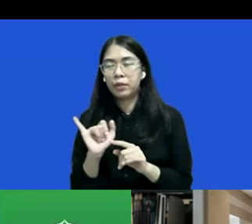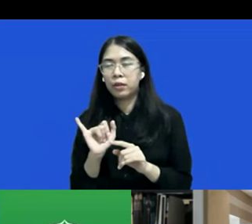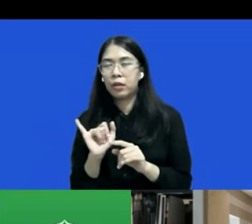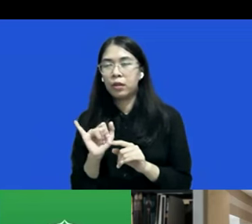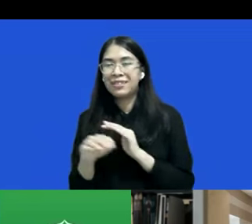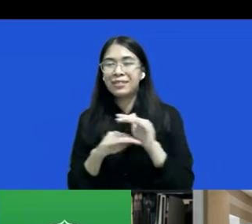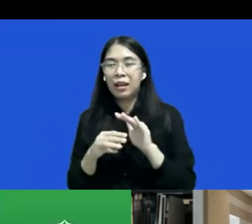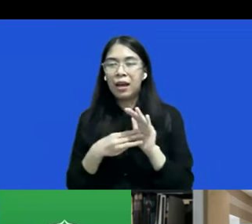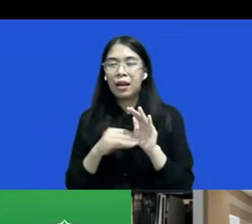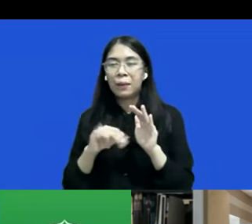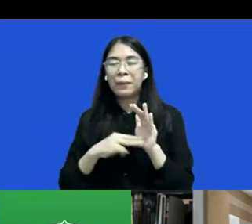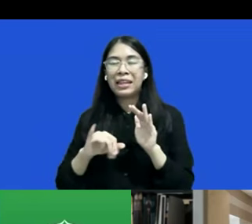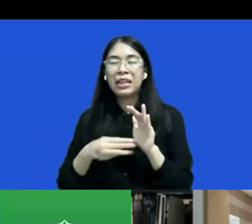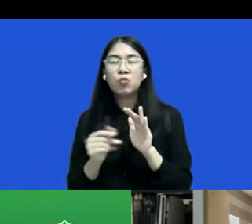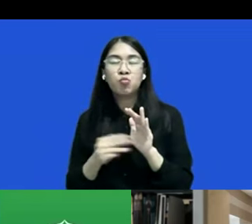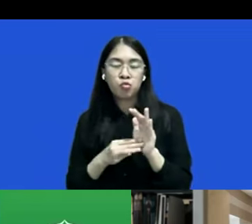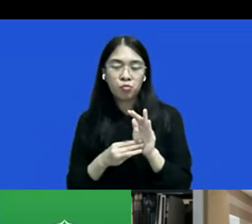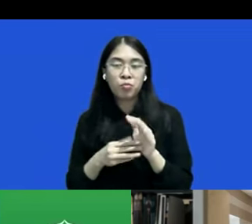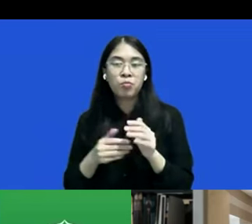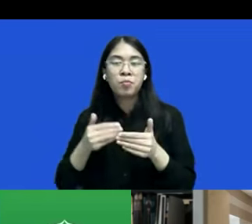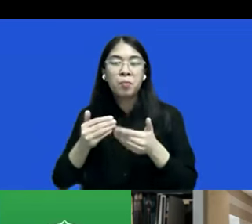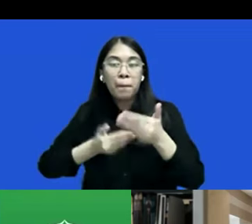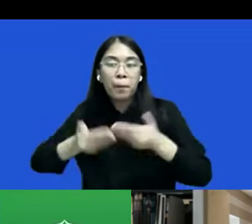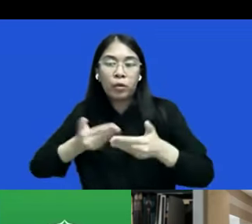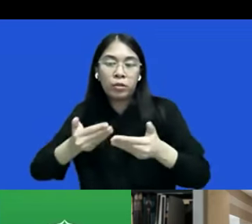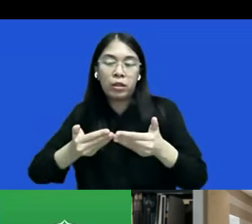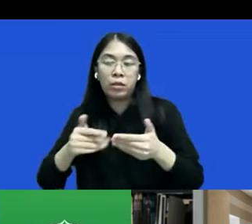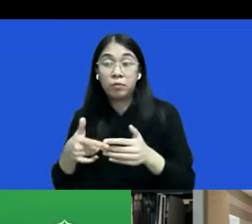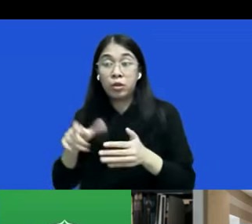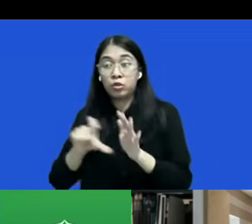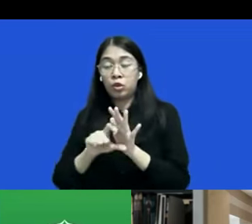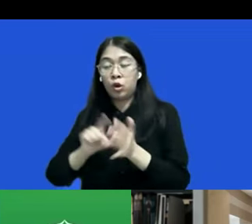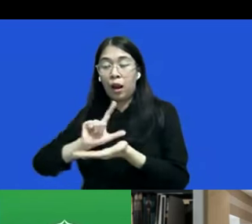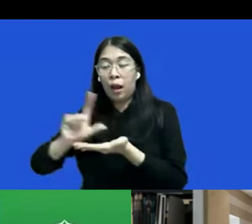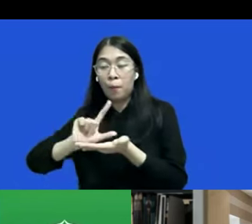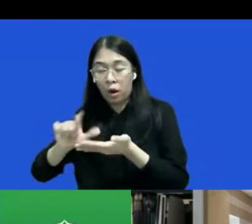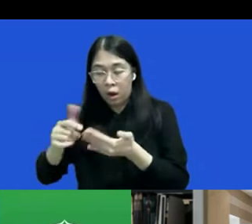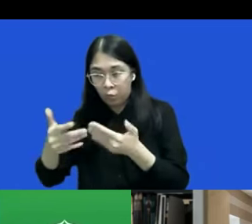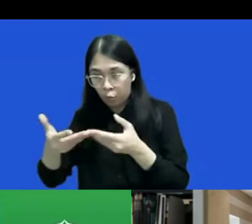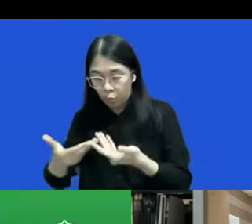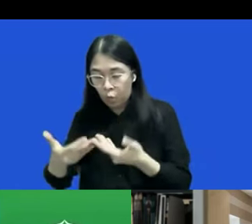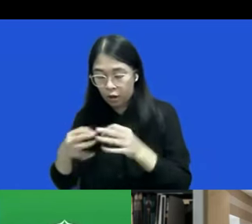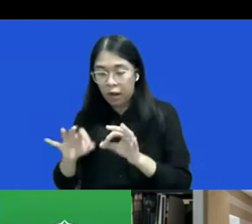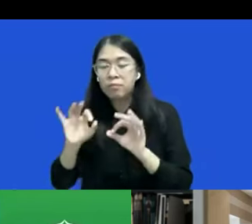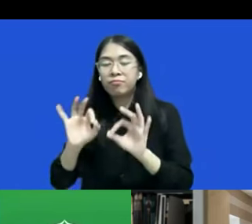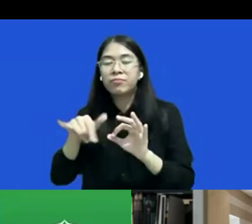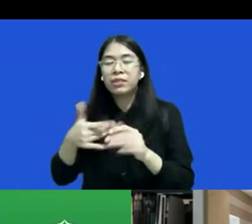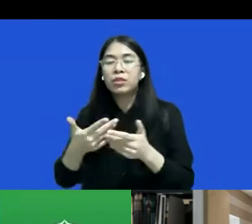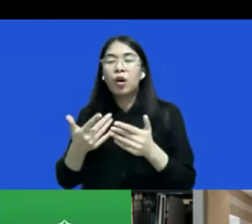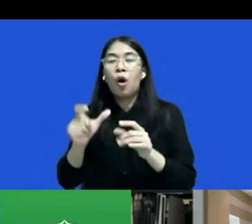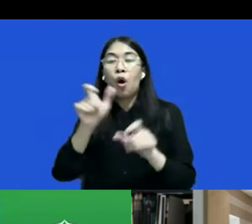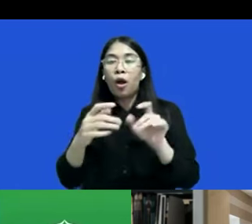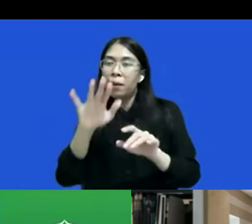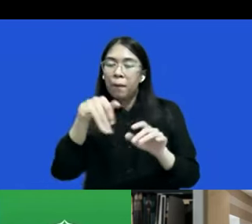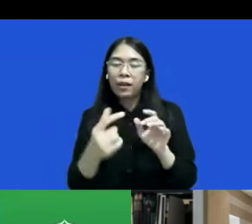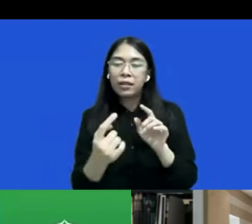minimum penanganannya gitu loh. Misalnya kalau setiap laporan yang masuk yang minimal diperiksa, orangnya dipanggil, dilakukan pemeriksaan dan buat